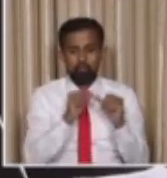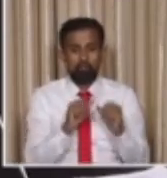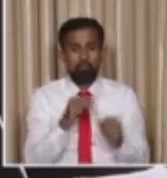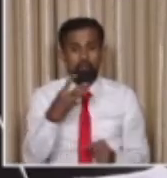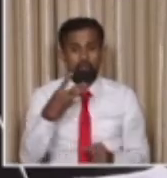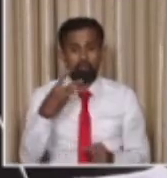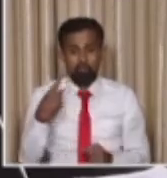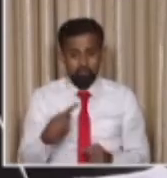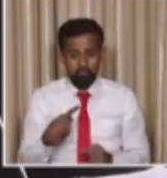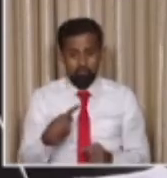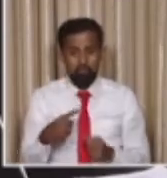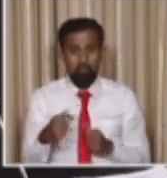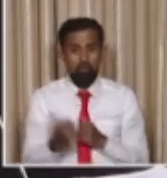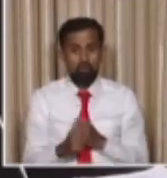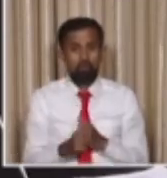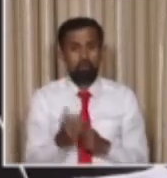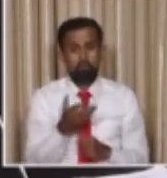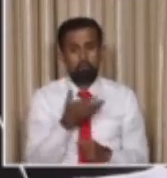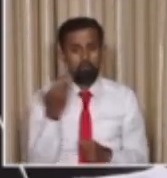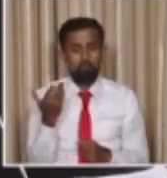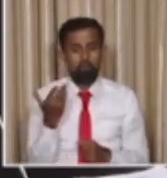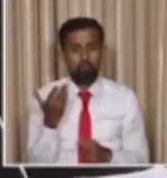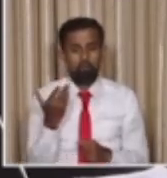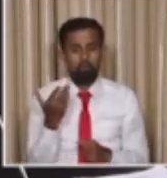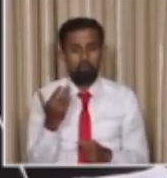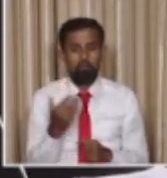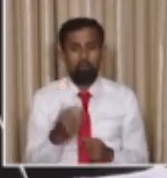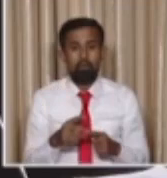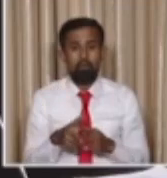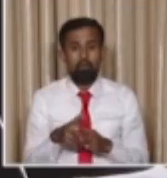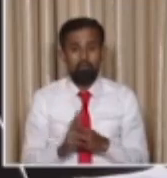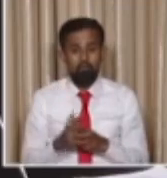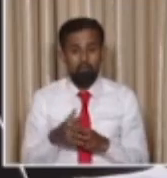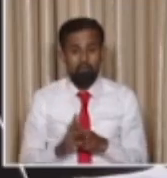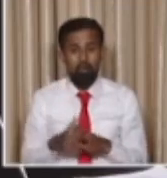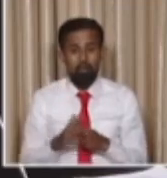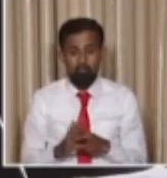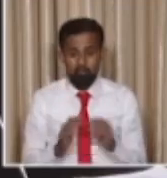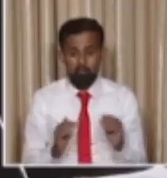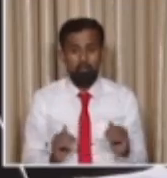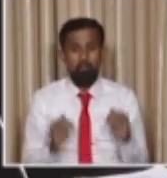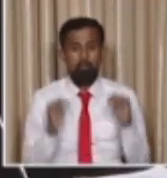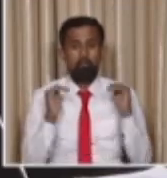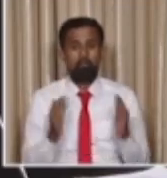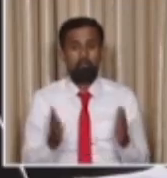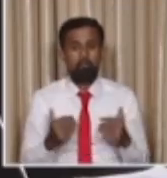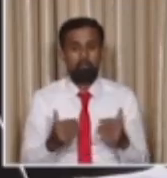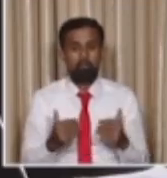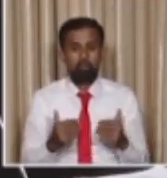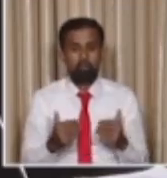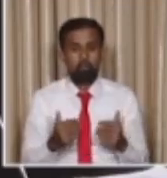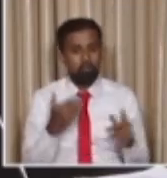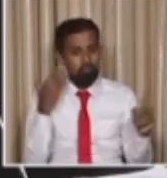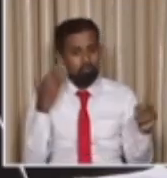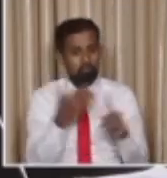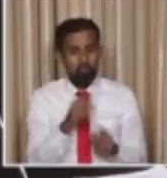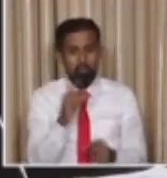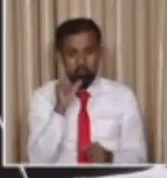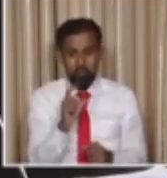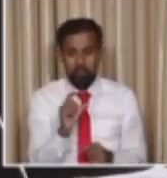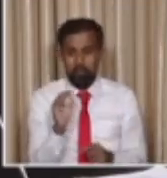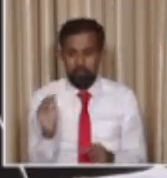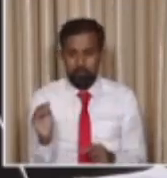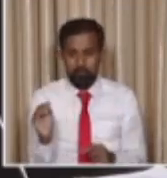පමණ නිපදවීමේ හැකියාව තියෙනවා. මොකද ඒ පිළිබඳ කර්මාන්ත අපේ රට තුල දියුණු කළ යුතුව තිබෙනවා. අන්නේ පැත්ත ගැන අවධානය යොමු කරා